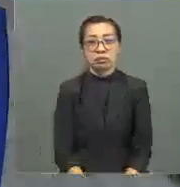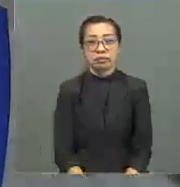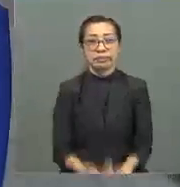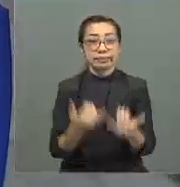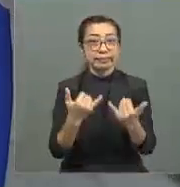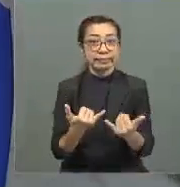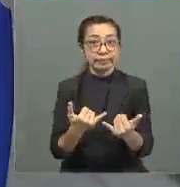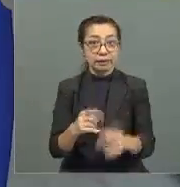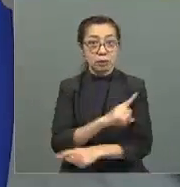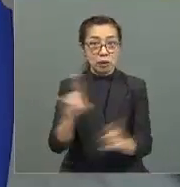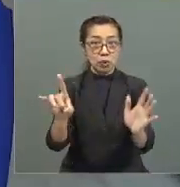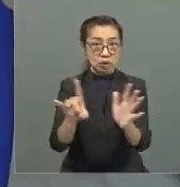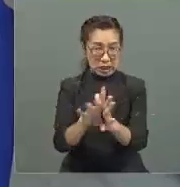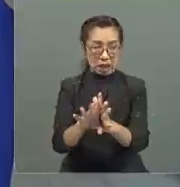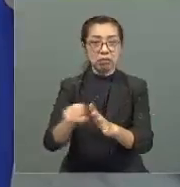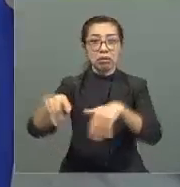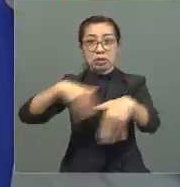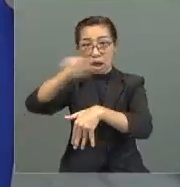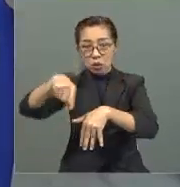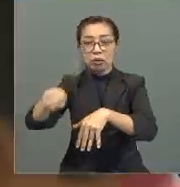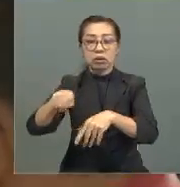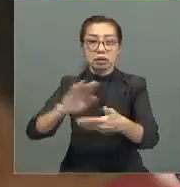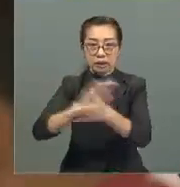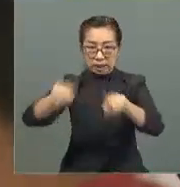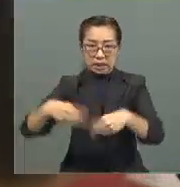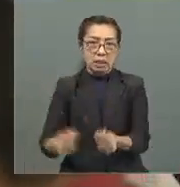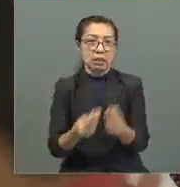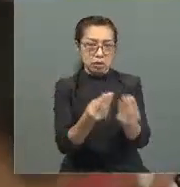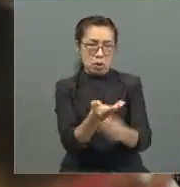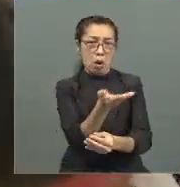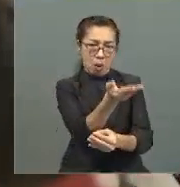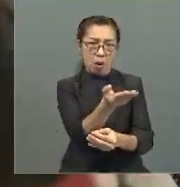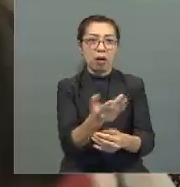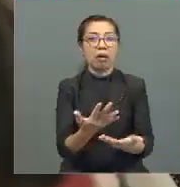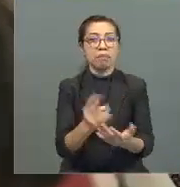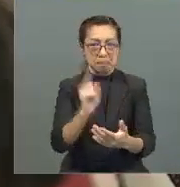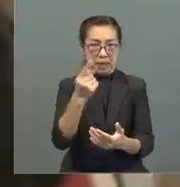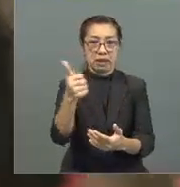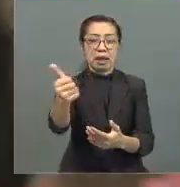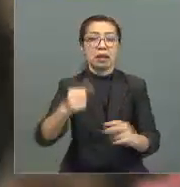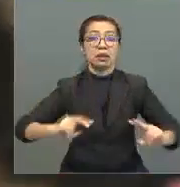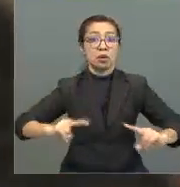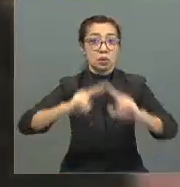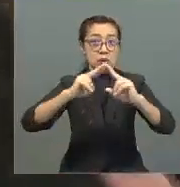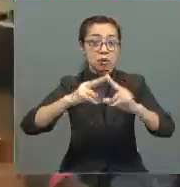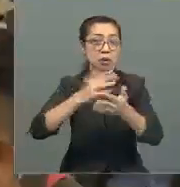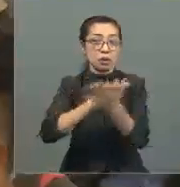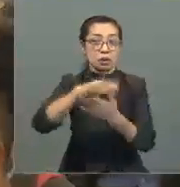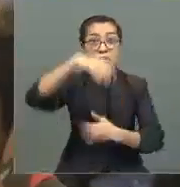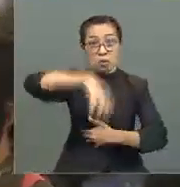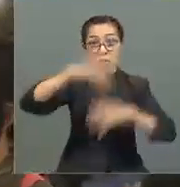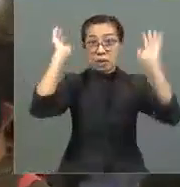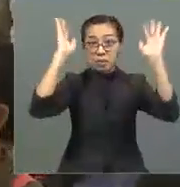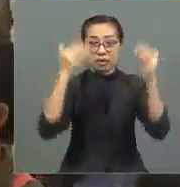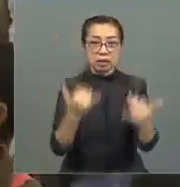วันนี้เป็นวันสุดท้ายนะคะที่จะเปิดให้ประชาชนเดินทางไปยื่นร้องทุกข์นะคะที่กระทรวงการที่กรมประชาสัมพันธ์